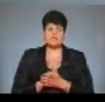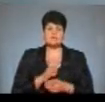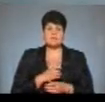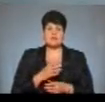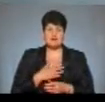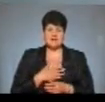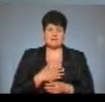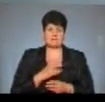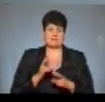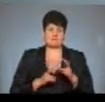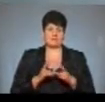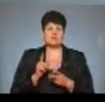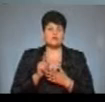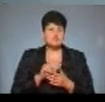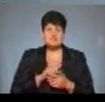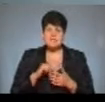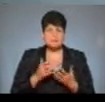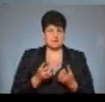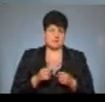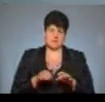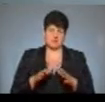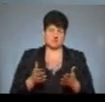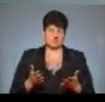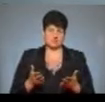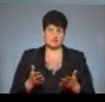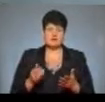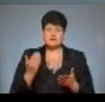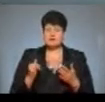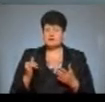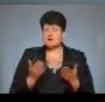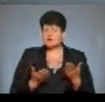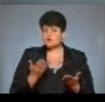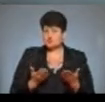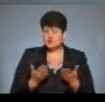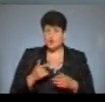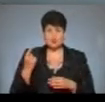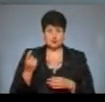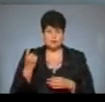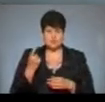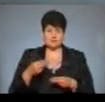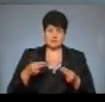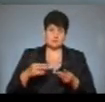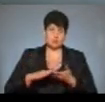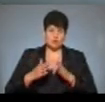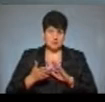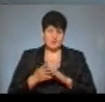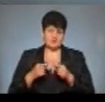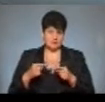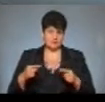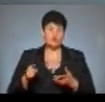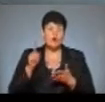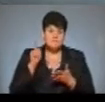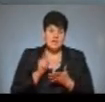приватні підприємства. Вони повинні самі приймати рішення. І якщо господарство укладає контракти різні, воно